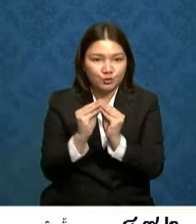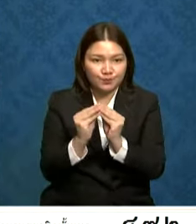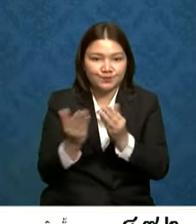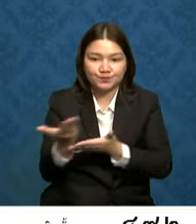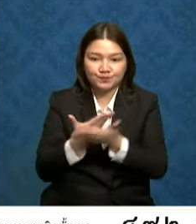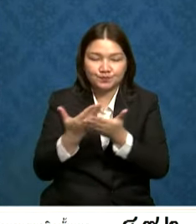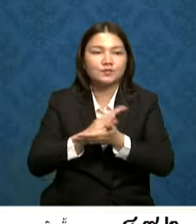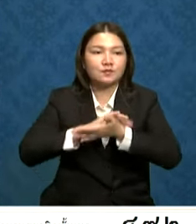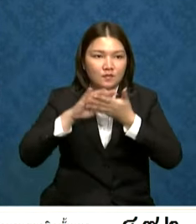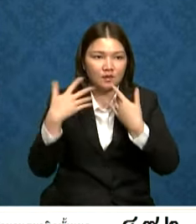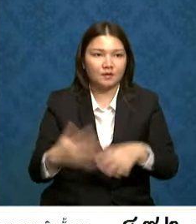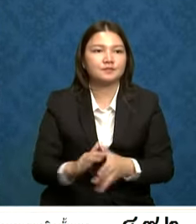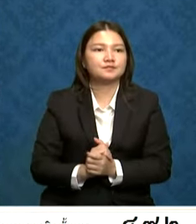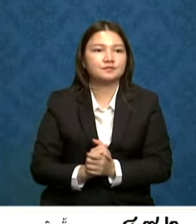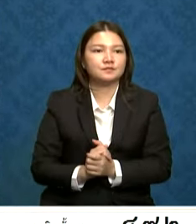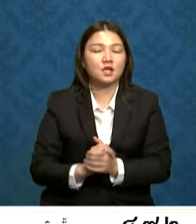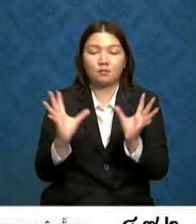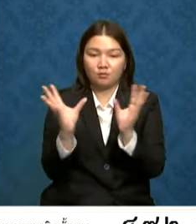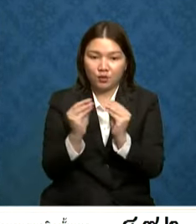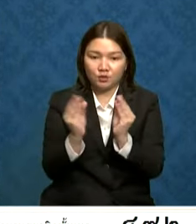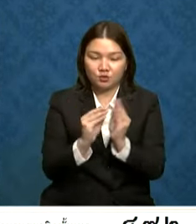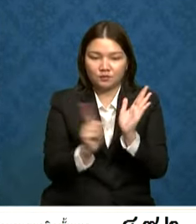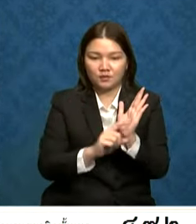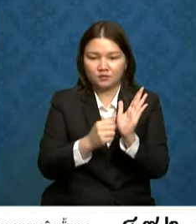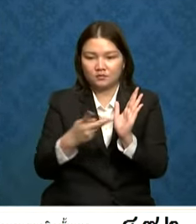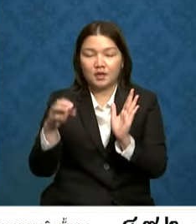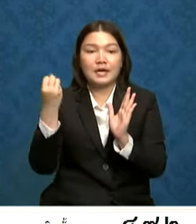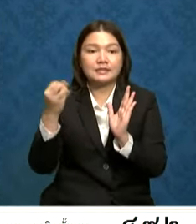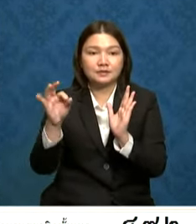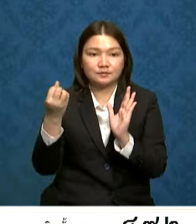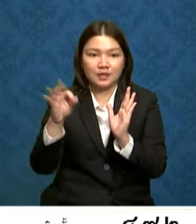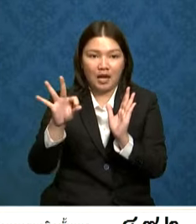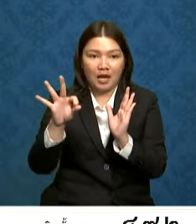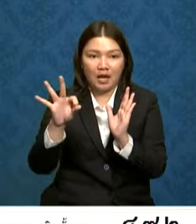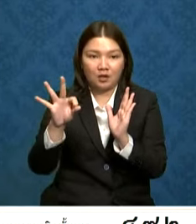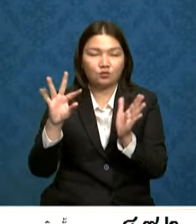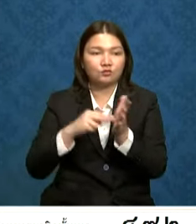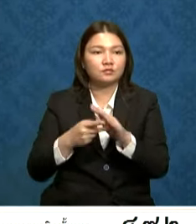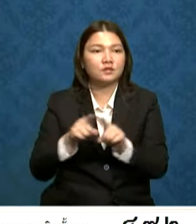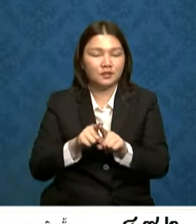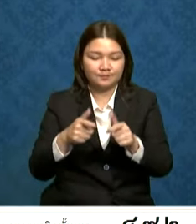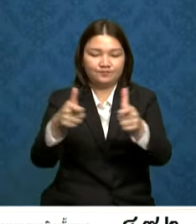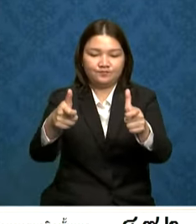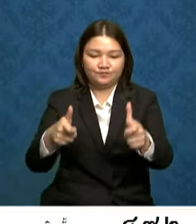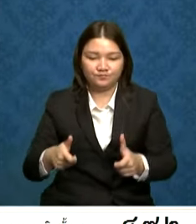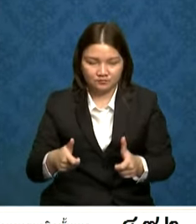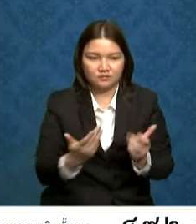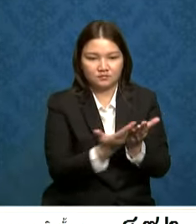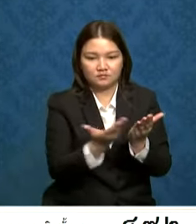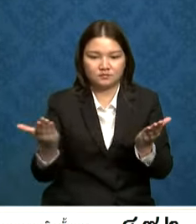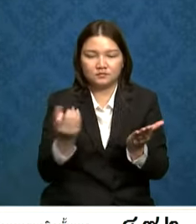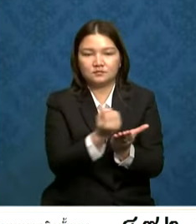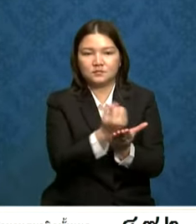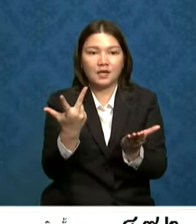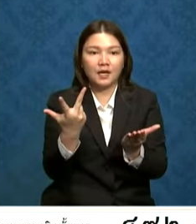ทั้งนี้ได้ดำเนินการประชุมรวมทั้งสิ้น 19ครั้งจัดทำรายงานเป็นเอกสารจำนวน 3